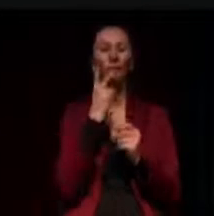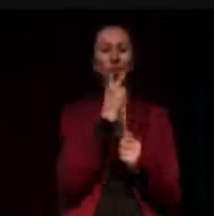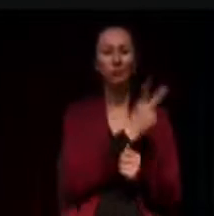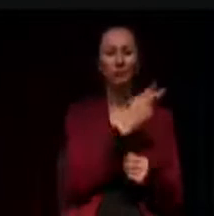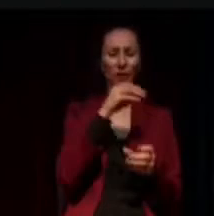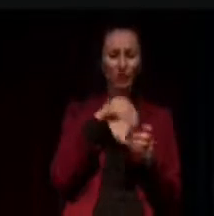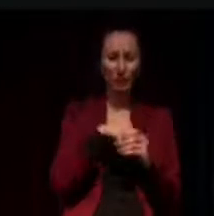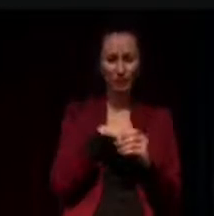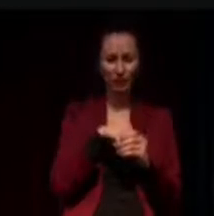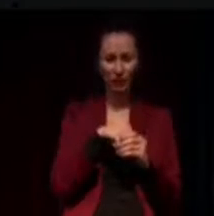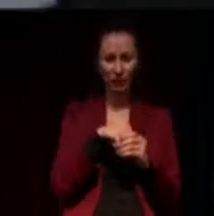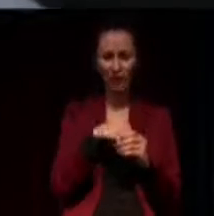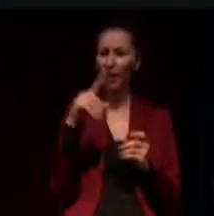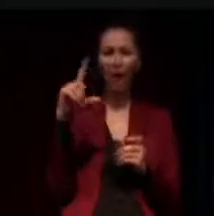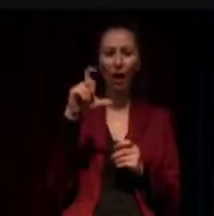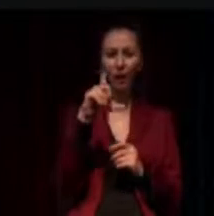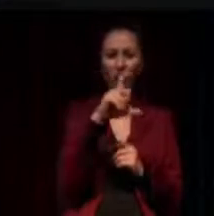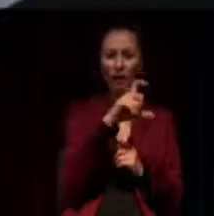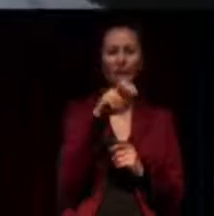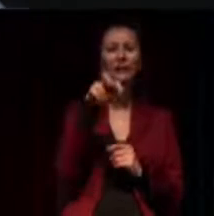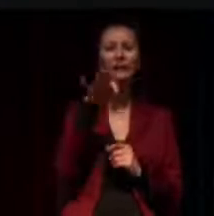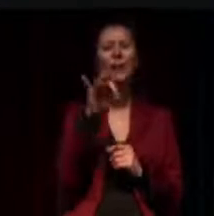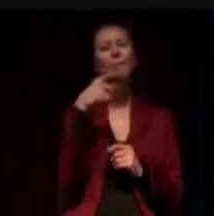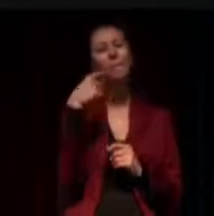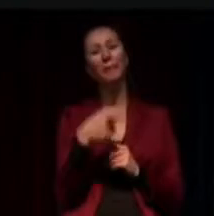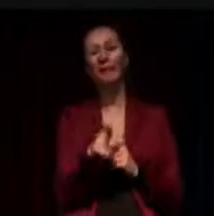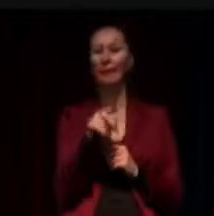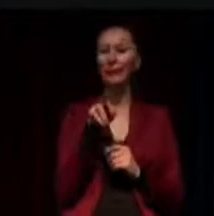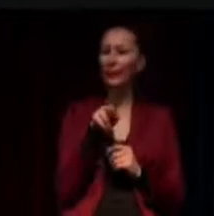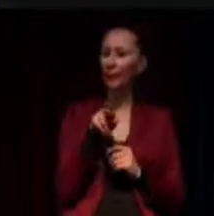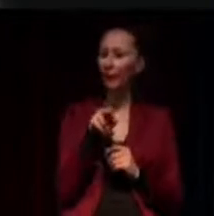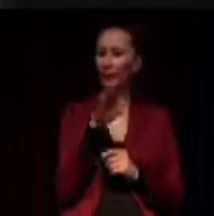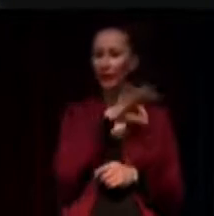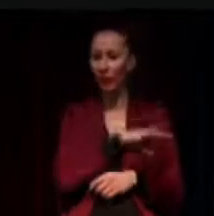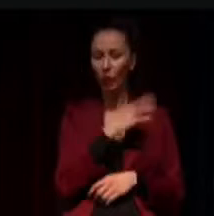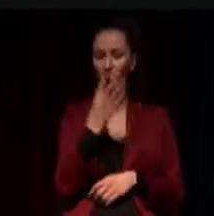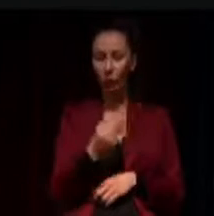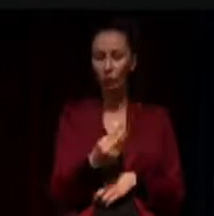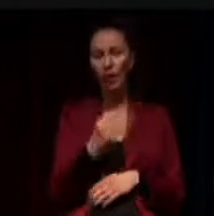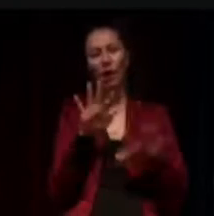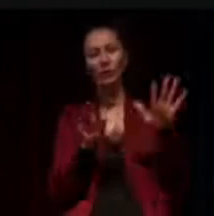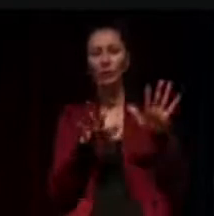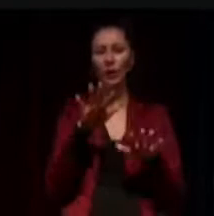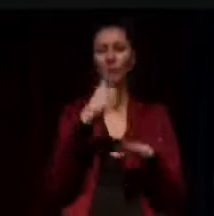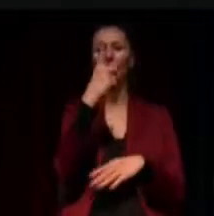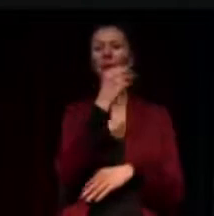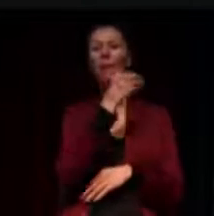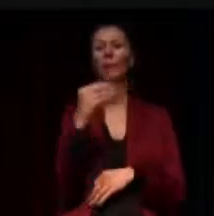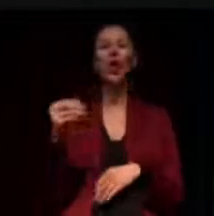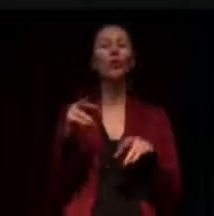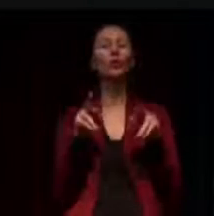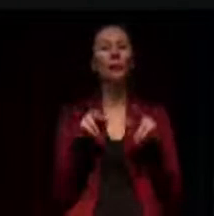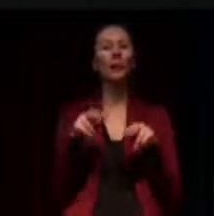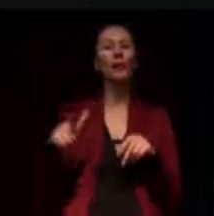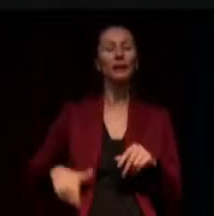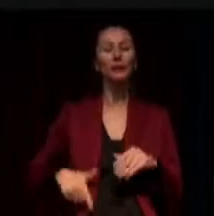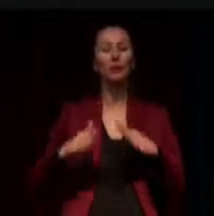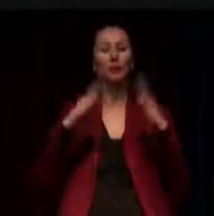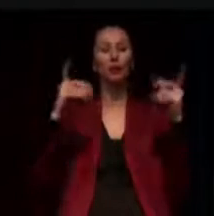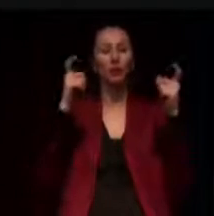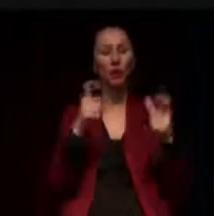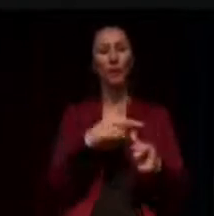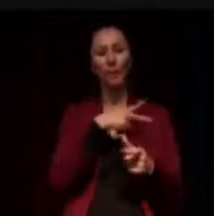megawattın aylık ortalama 80 bin gibi bir getirisi olsa aşağı yukarı 1 milyon gibi İzmir